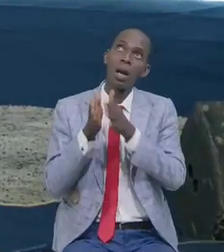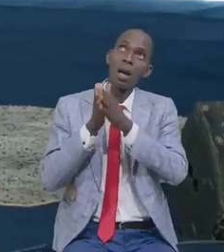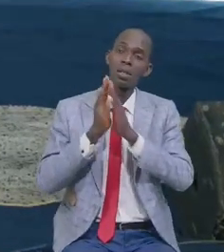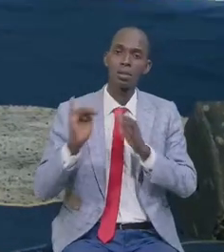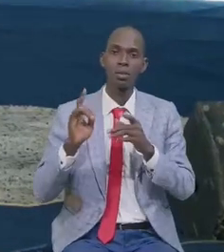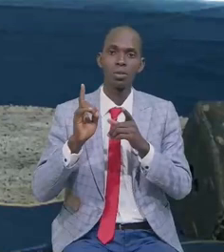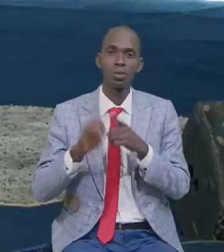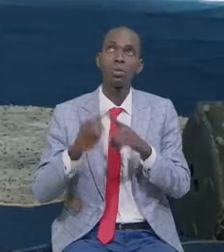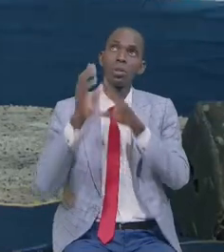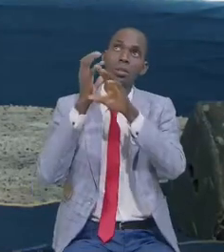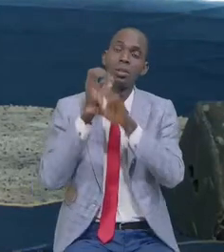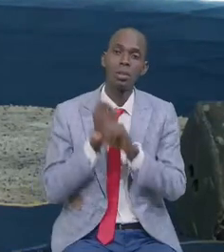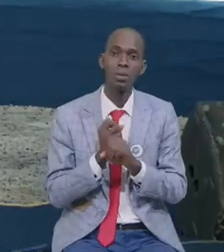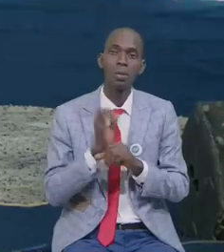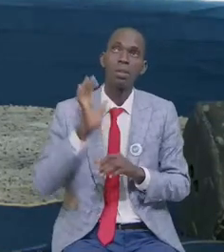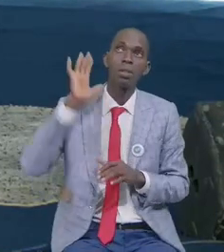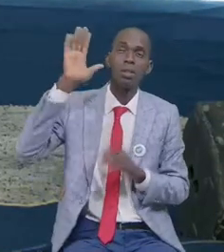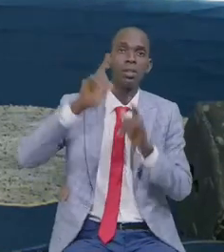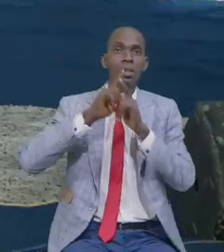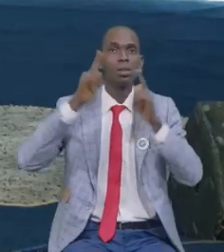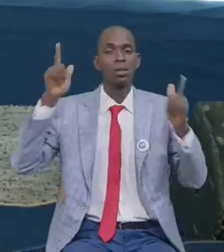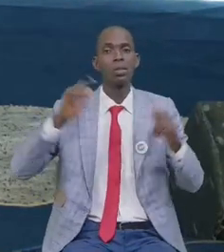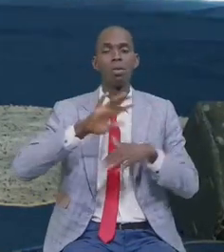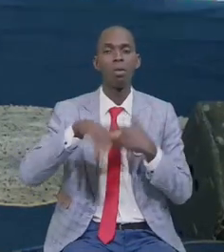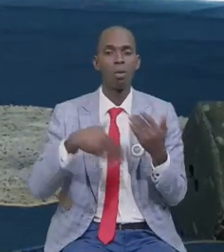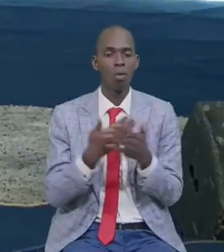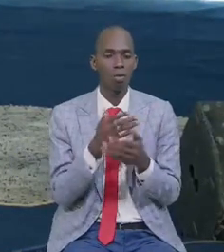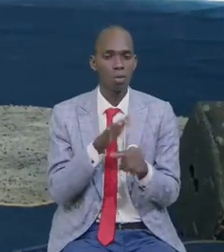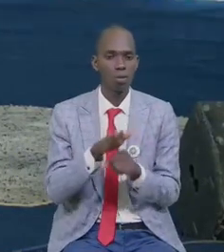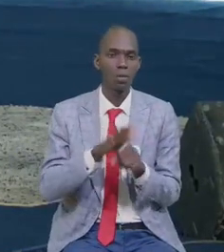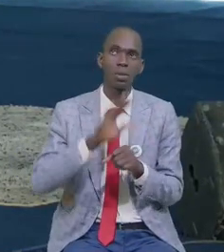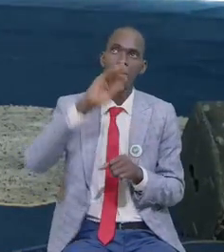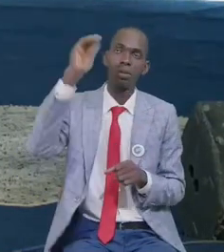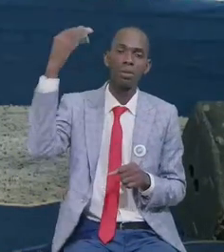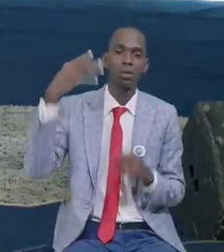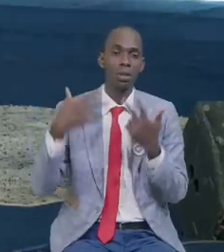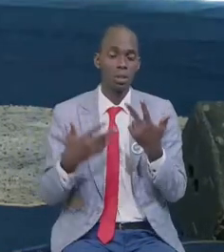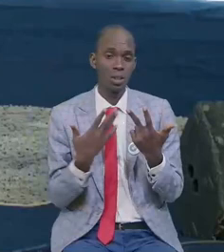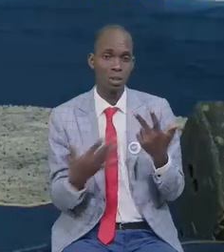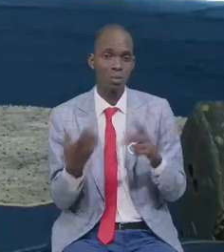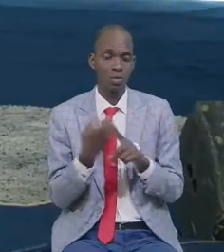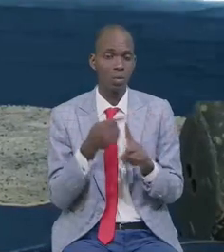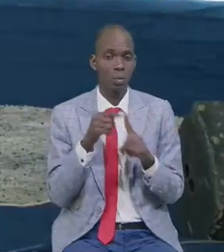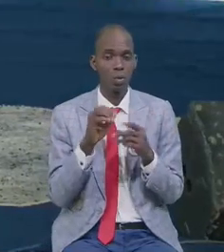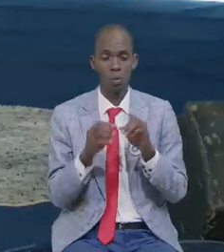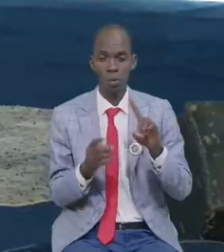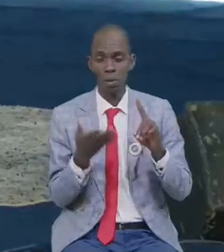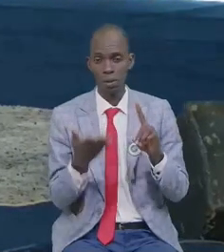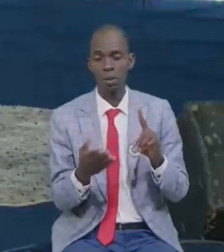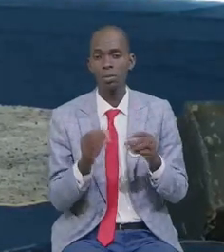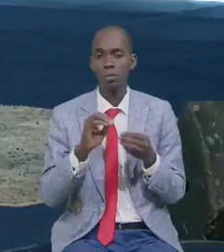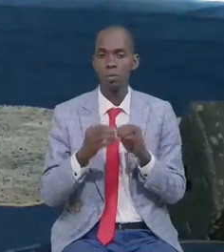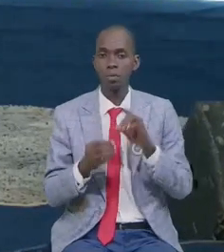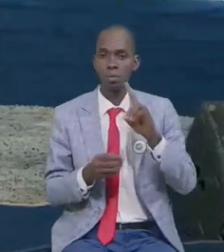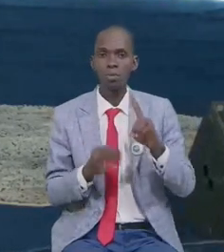recevoir sa grande grâce toute suffisante. trois points à considérer, trois éléments dans le premier